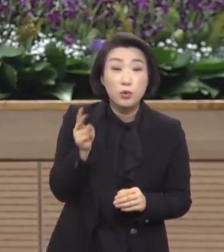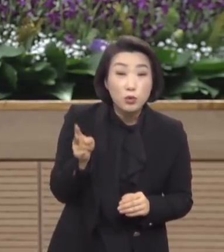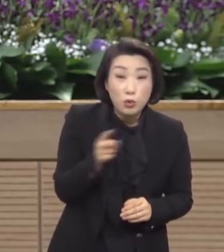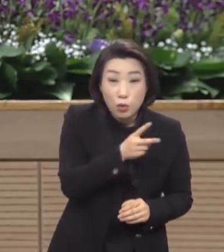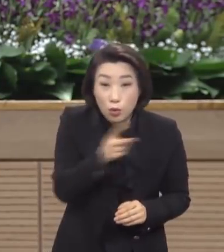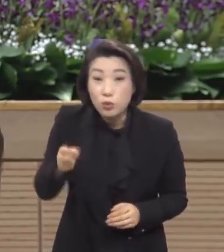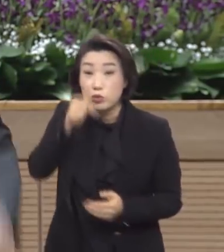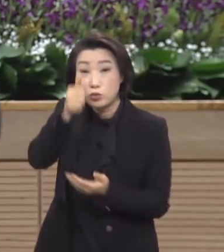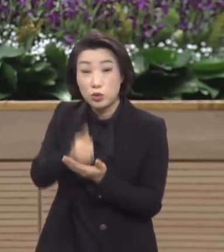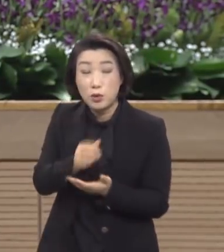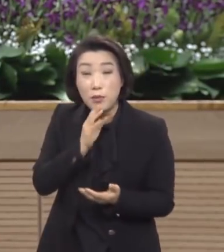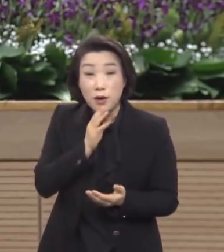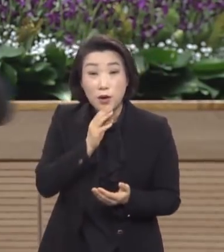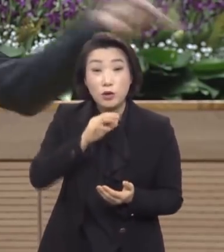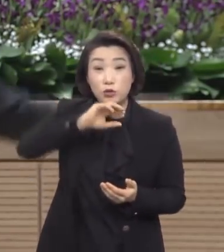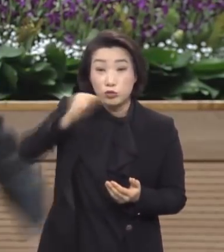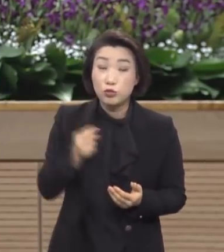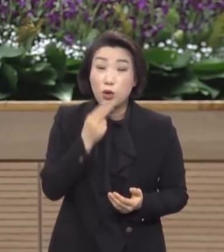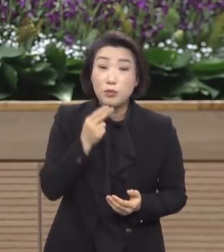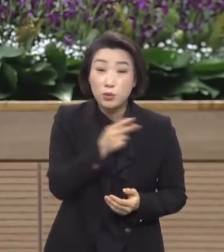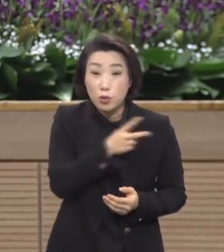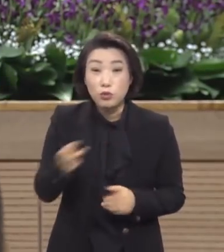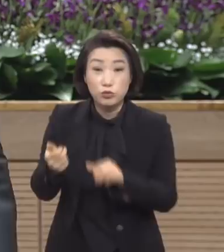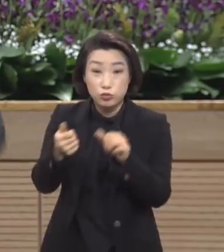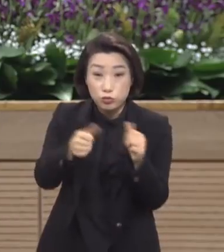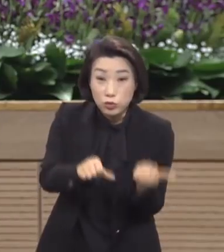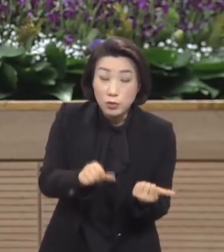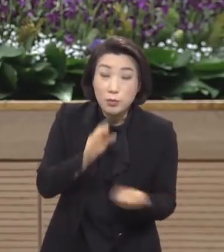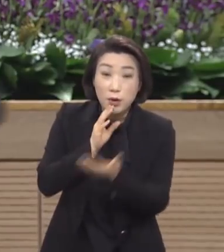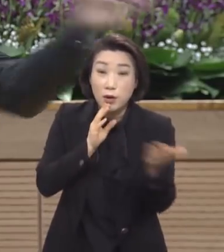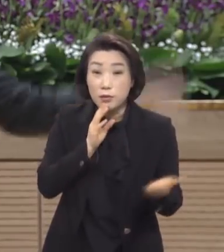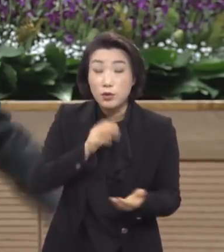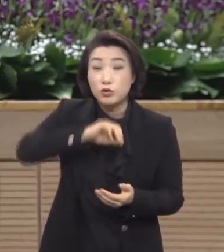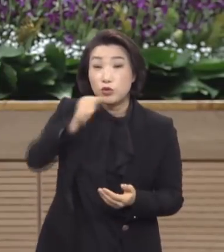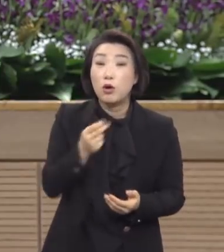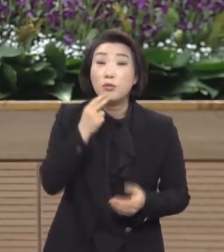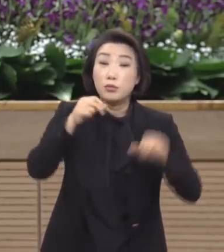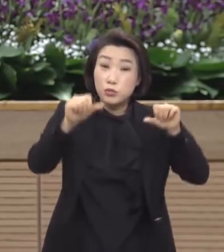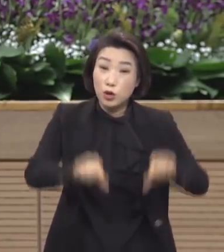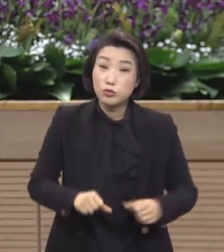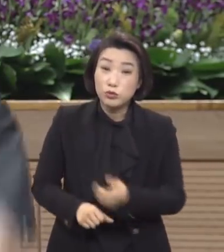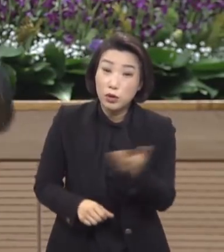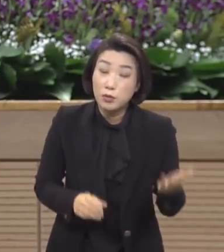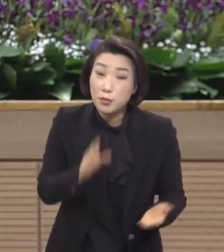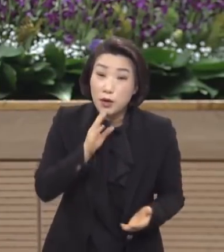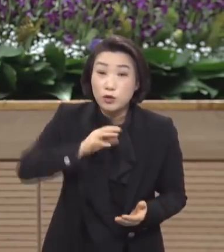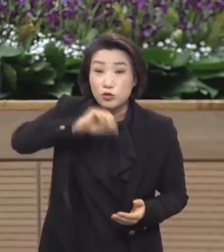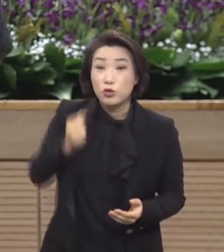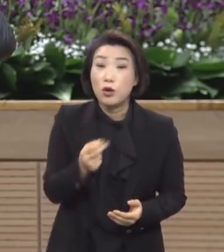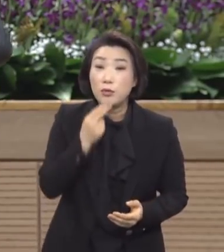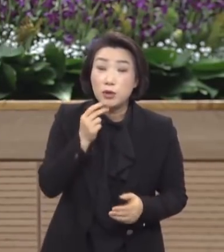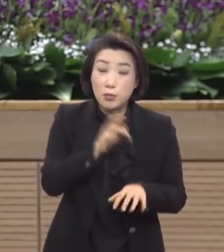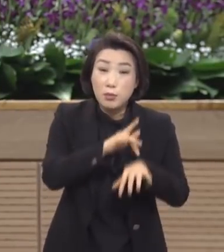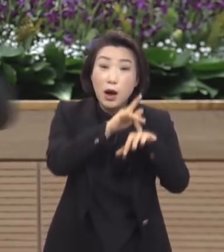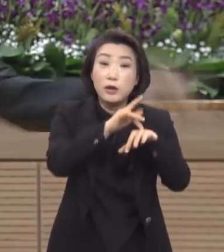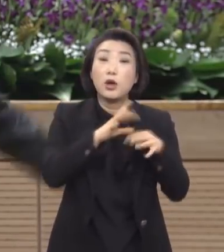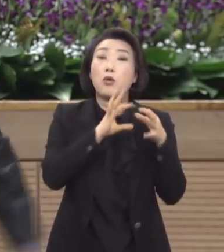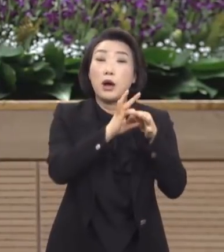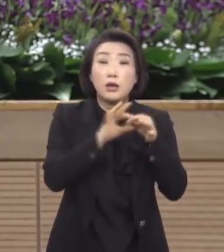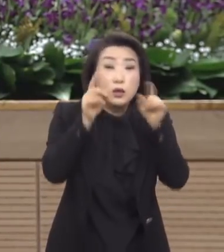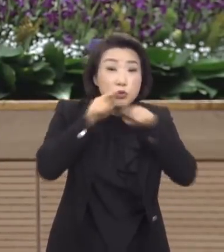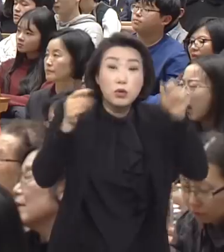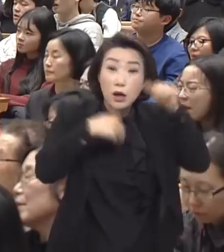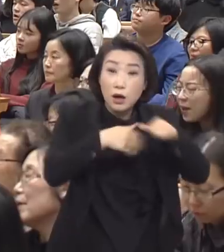죄인데, 복종 안 하면 죽음인데, 복종 안 하면 저주인데, 복종 안 하면 마귀에 속해서